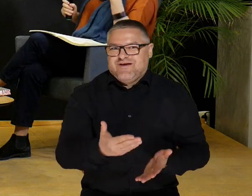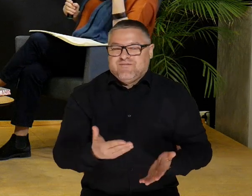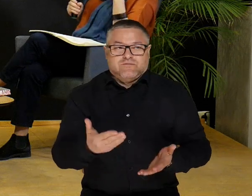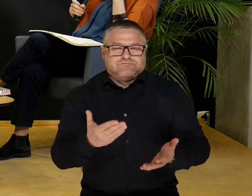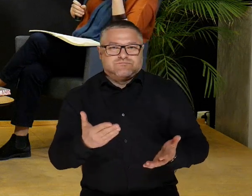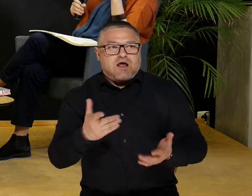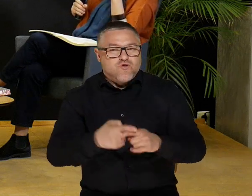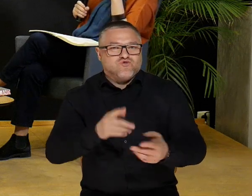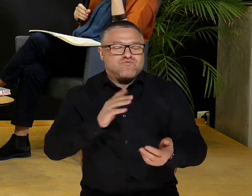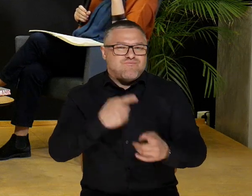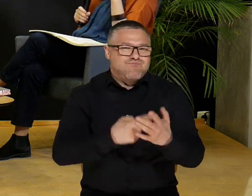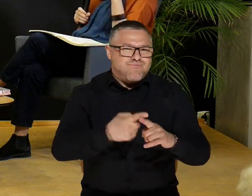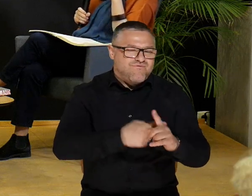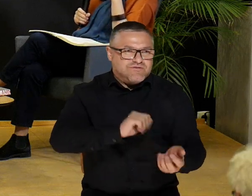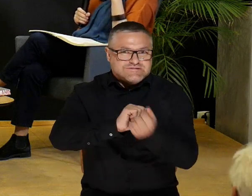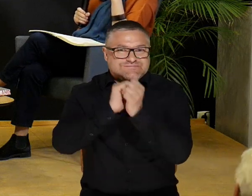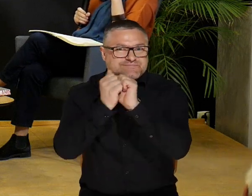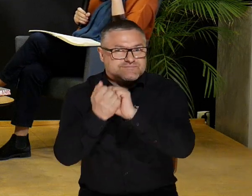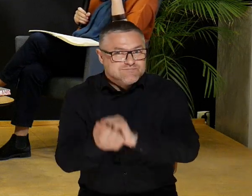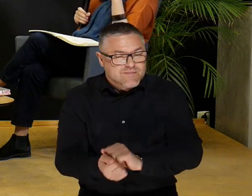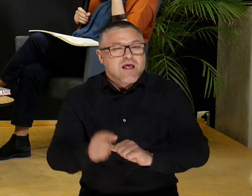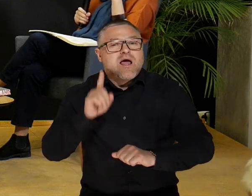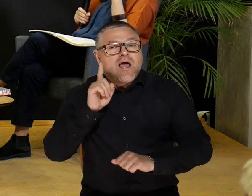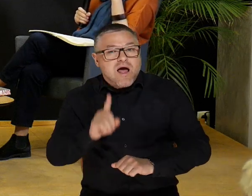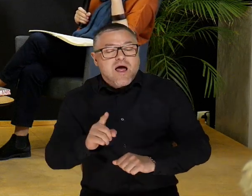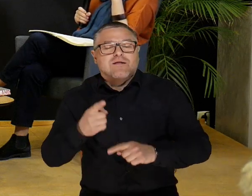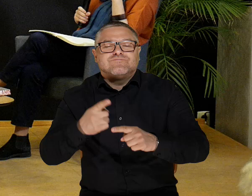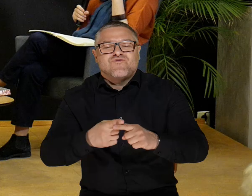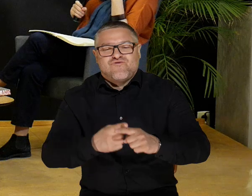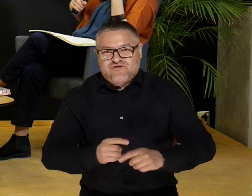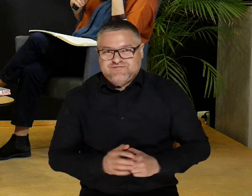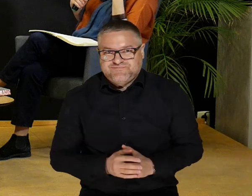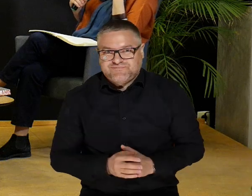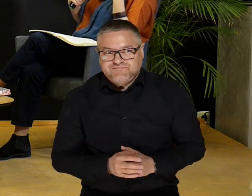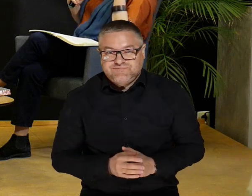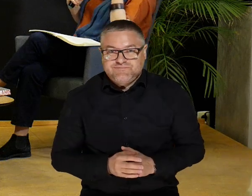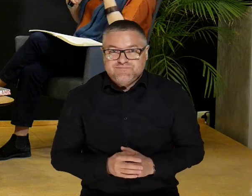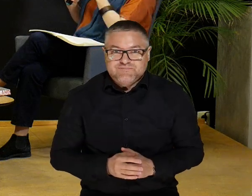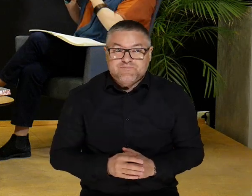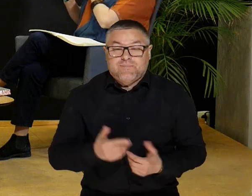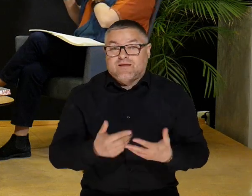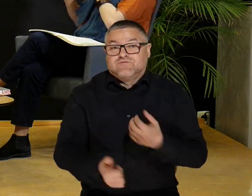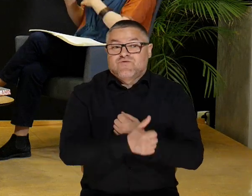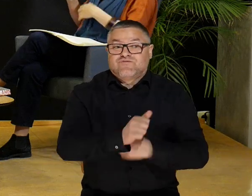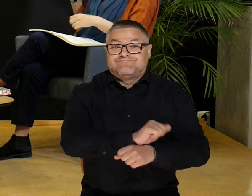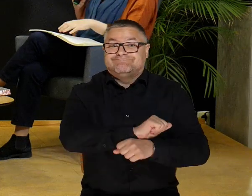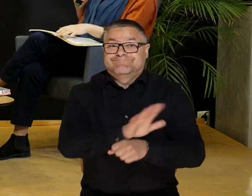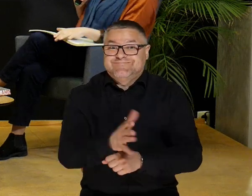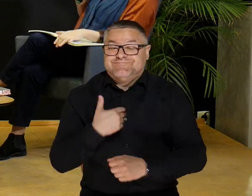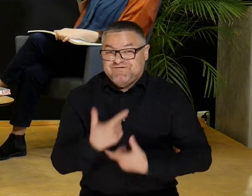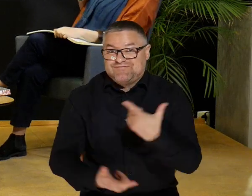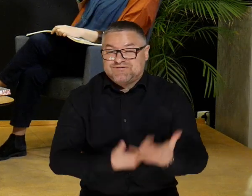się oczywiście zmienia, ale zmienia się tak stosunkowo od niedawna. Także pod wpływem pandemii, tak? Nauczyliśmy